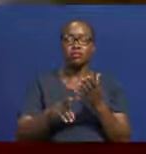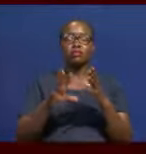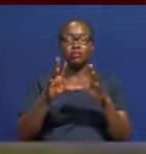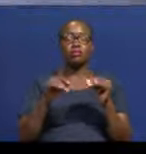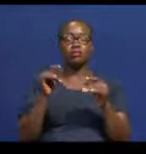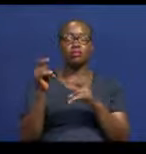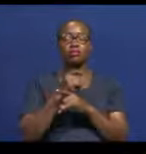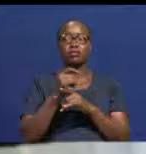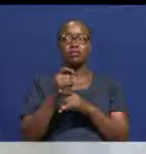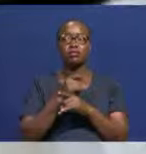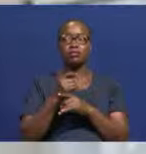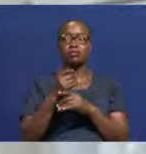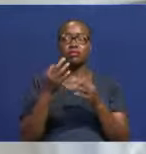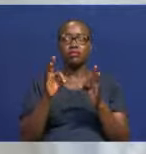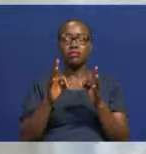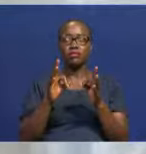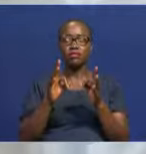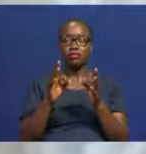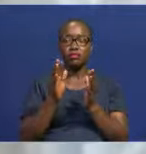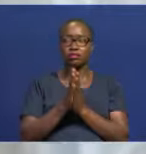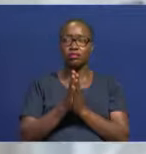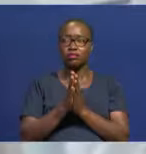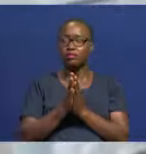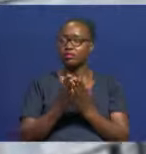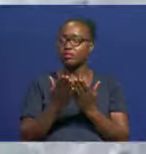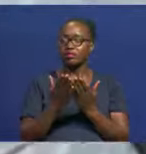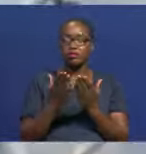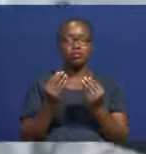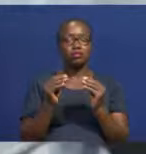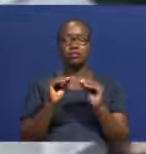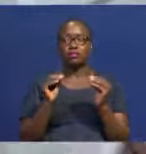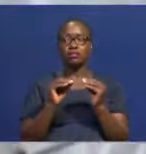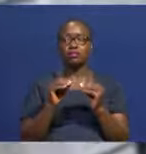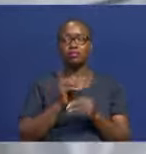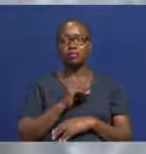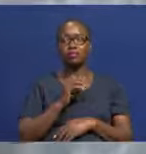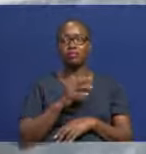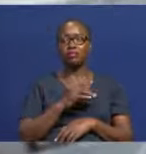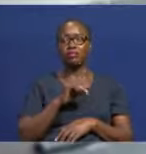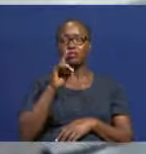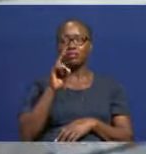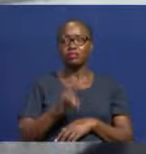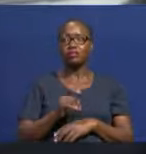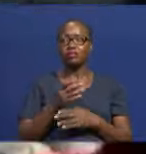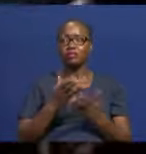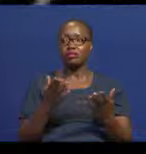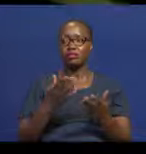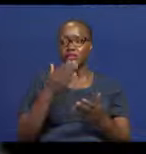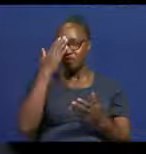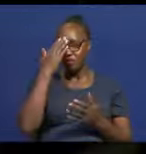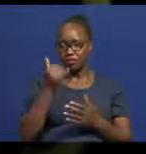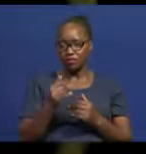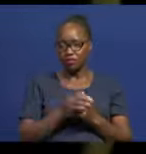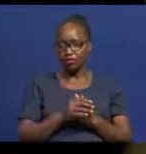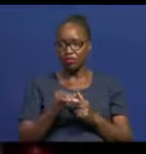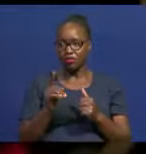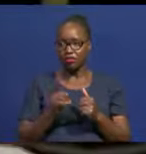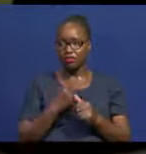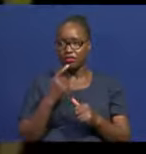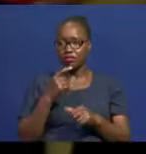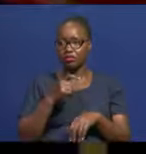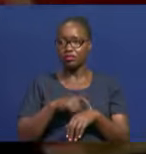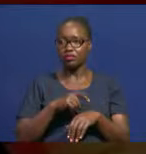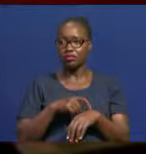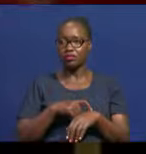the training and 3-4 jams were riveting. Uoga lazima uweko kwa sababu mara ya kwanza